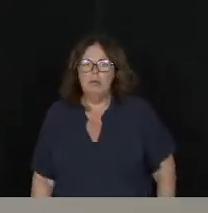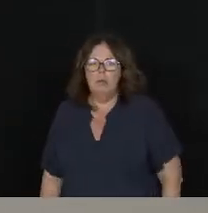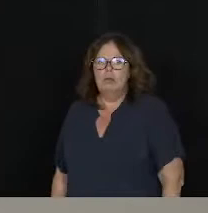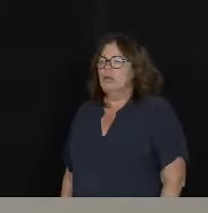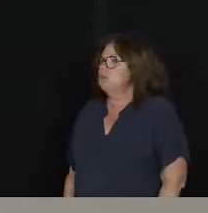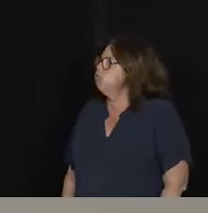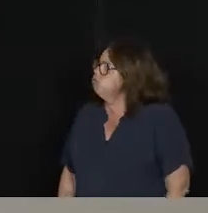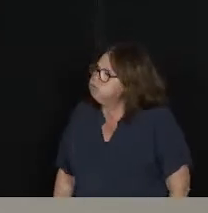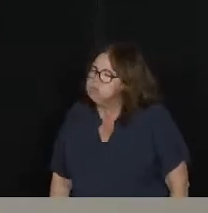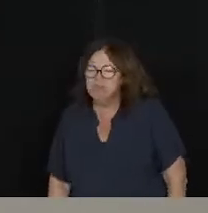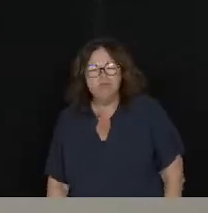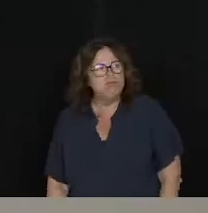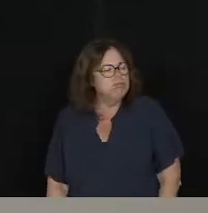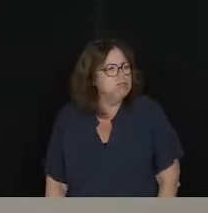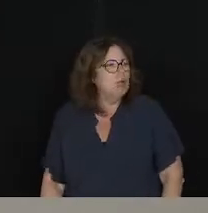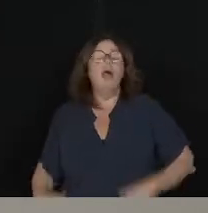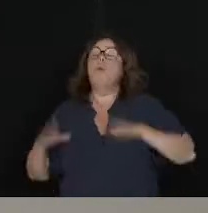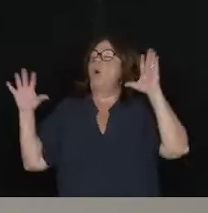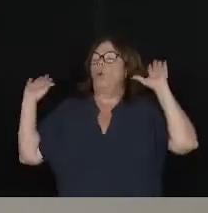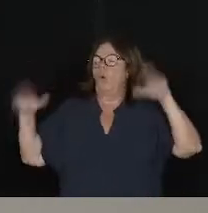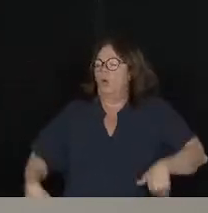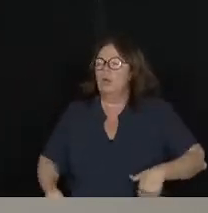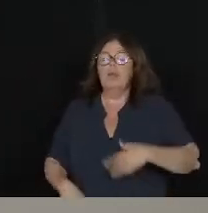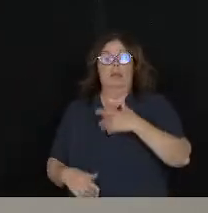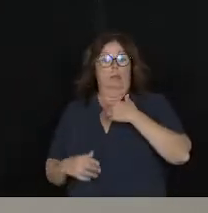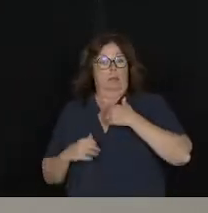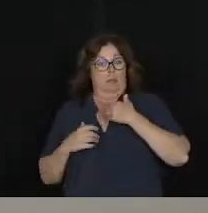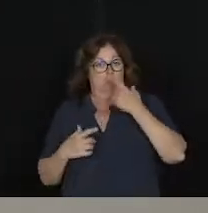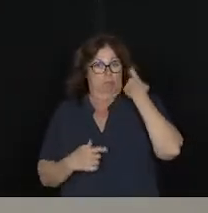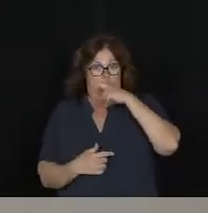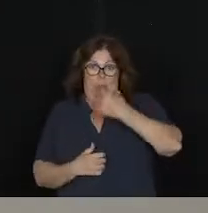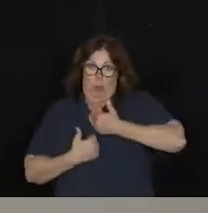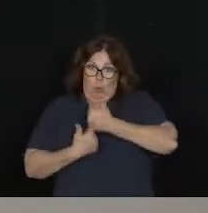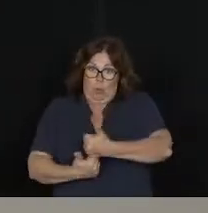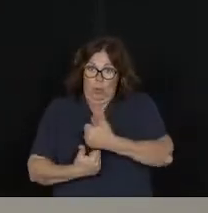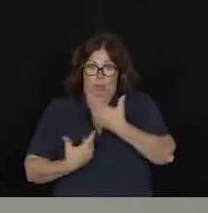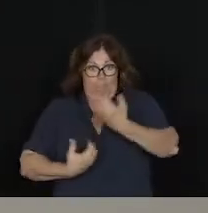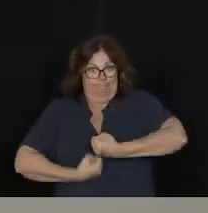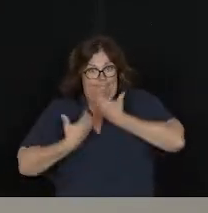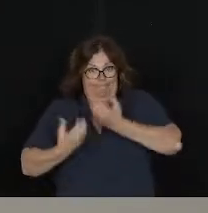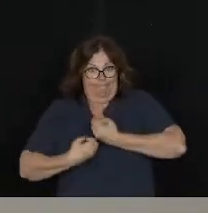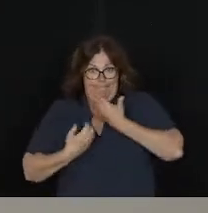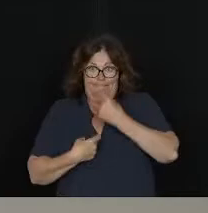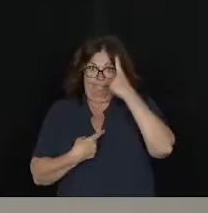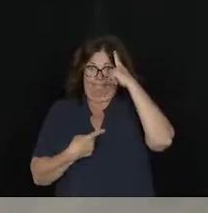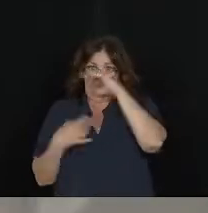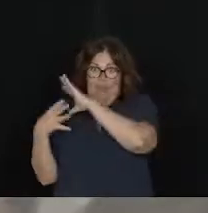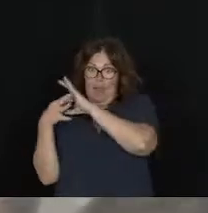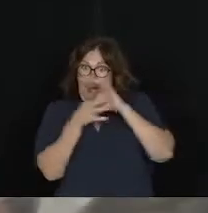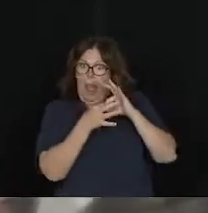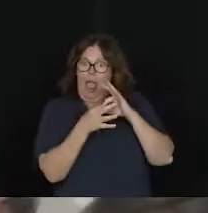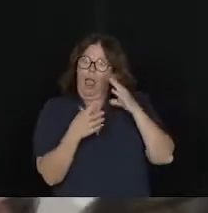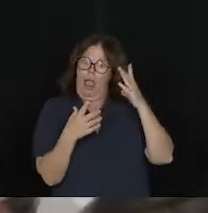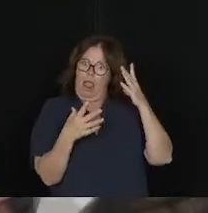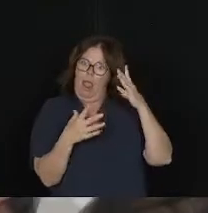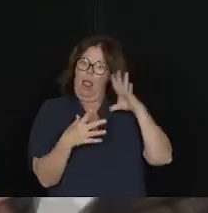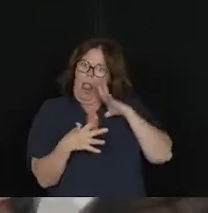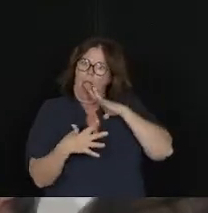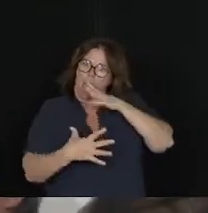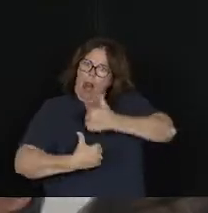on s'aperçoit que ce dont je suis en train de parler percole dans l'ensemble de la société, et notamment dans l'armée, par